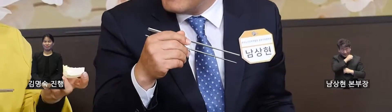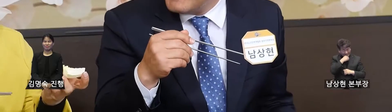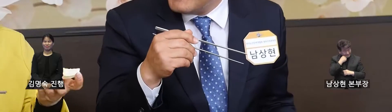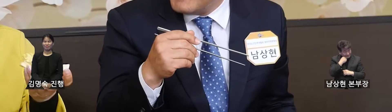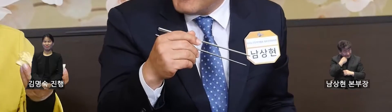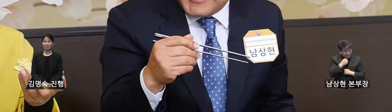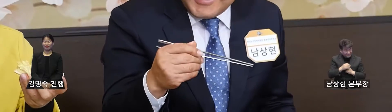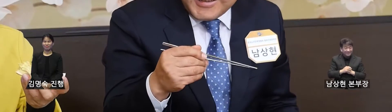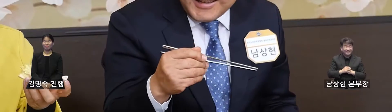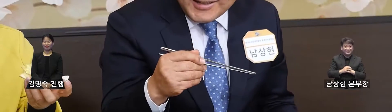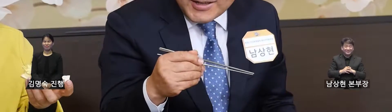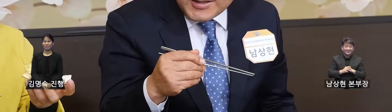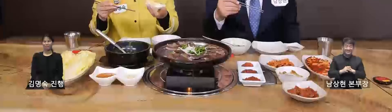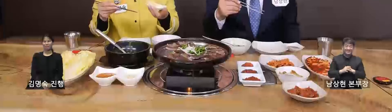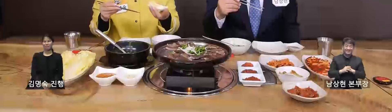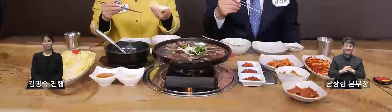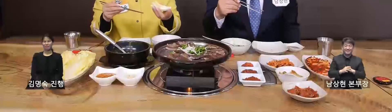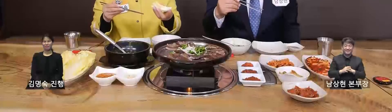맛있으세요?